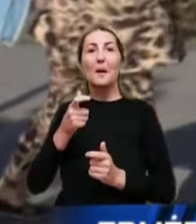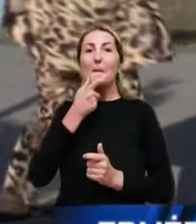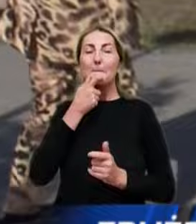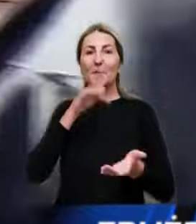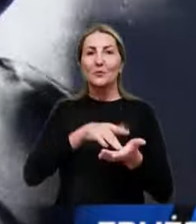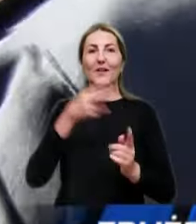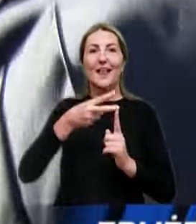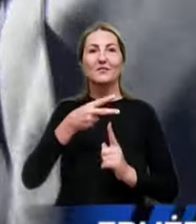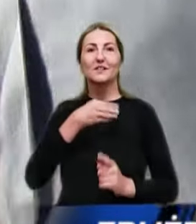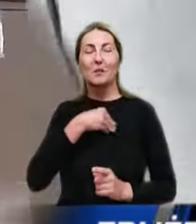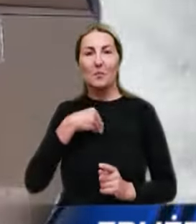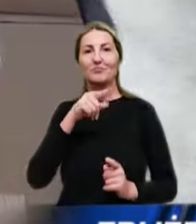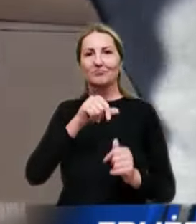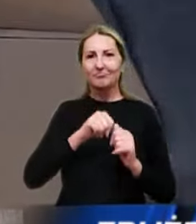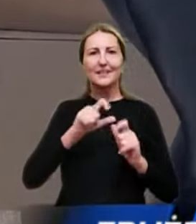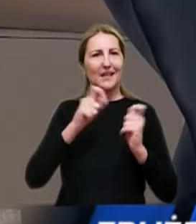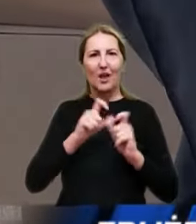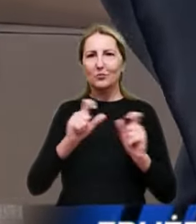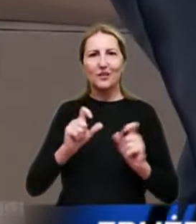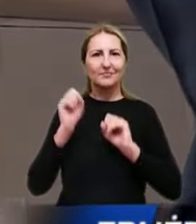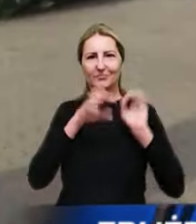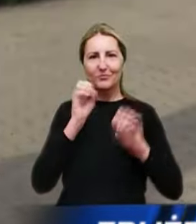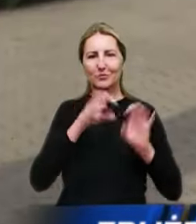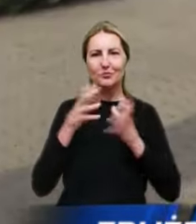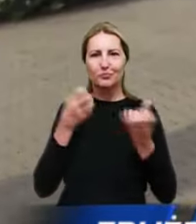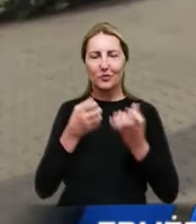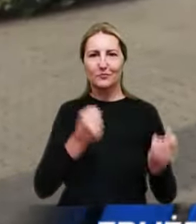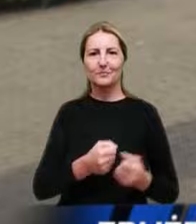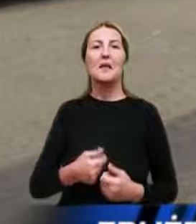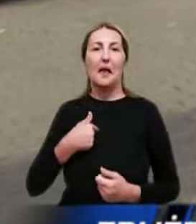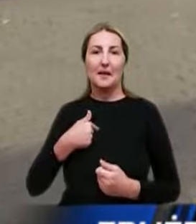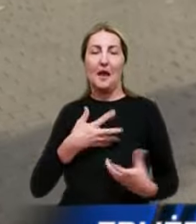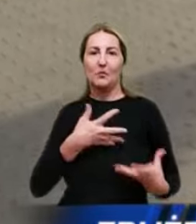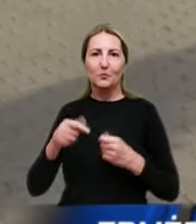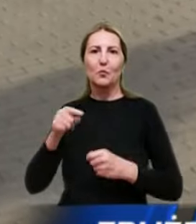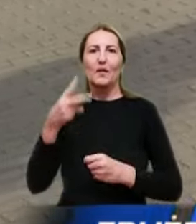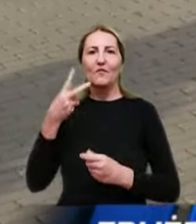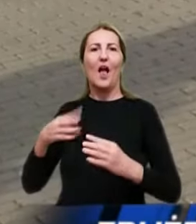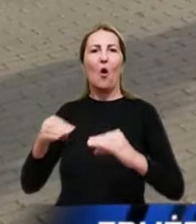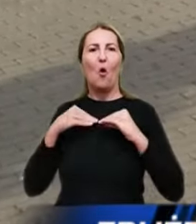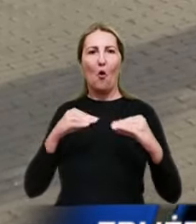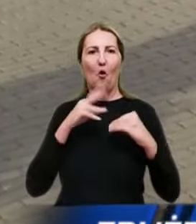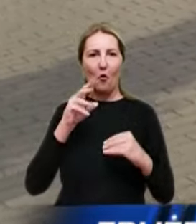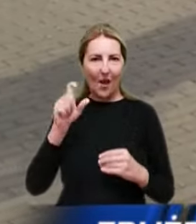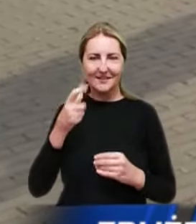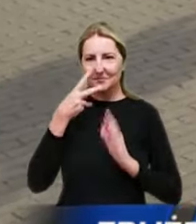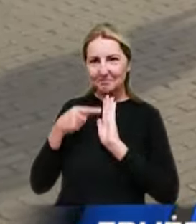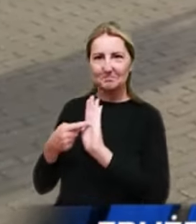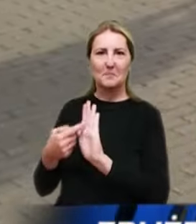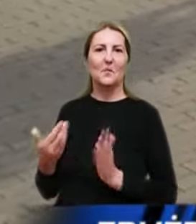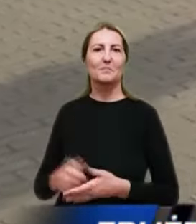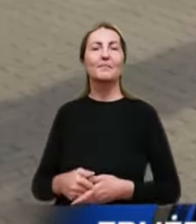trafia pomoc dla powodzian. Przywiozłem tutaj dwa koce. Tutaj takie. Tutaj, proszę Państwa,